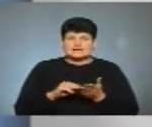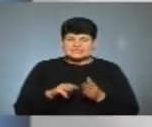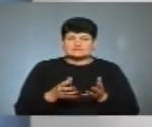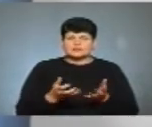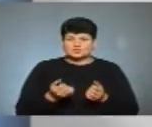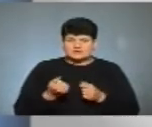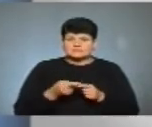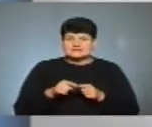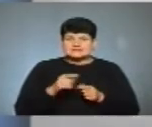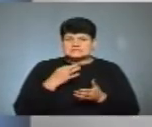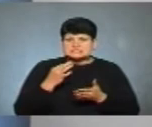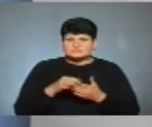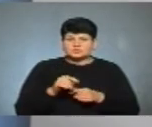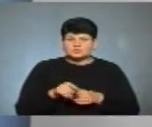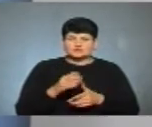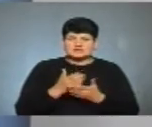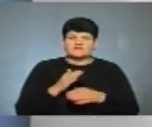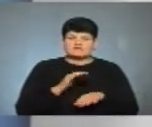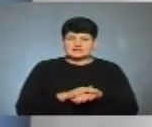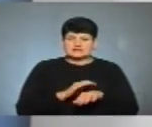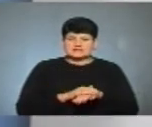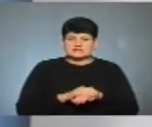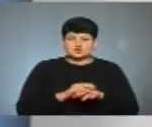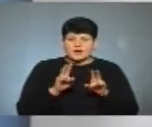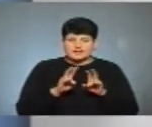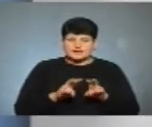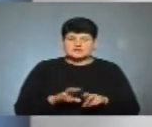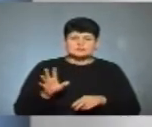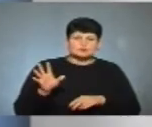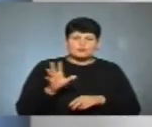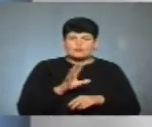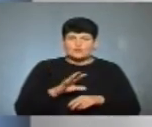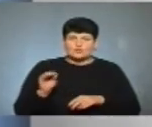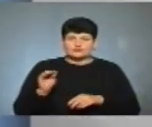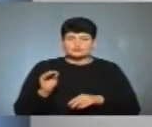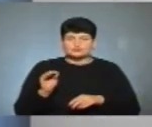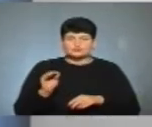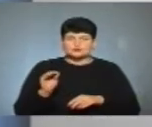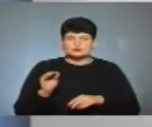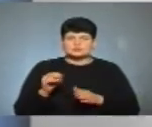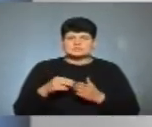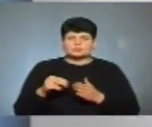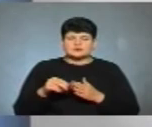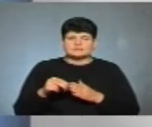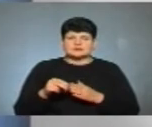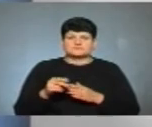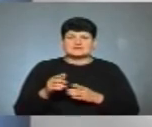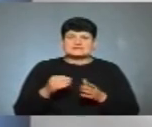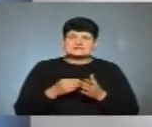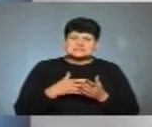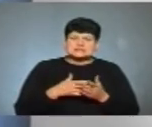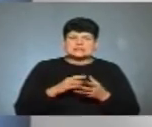ці аналітичні звіти. Тут є от, фактично такі аналіз по всьому, вздовж і поперек цих закупівель, по цінах, по сумах,